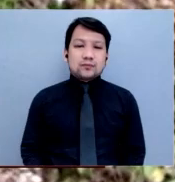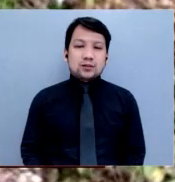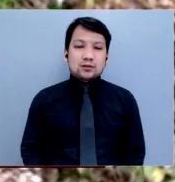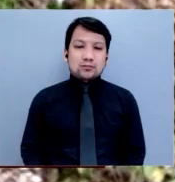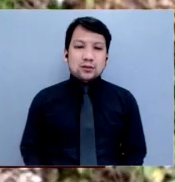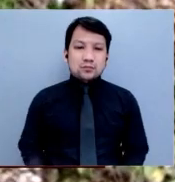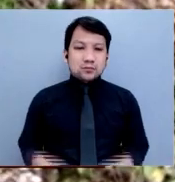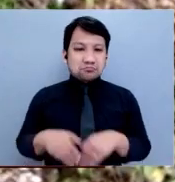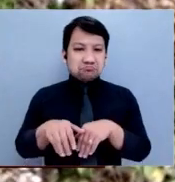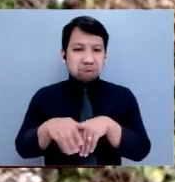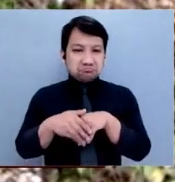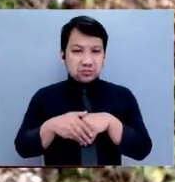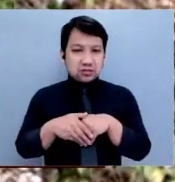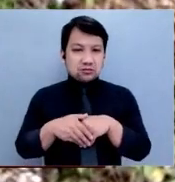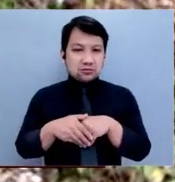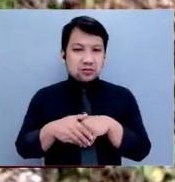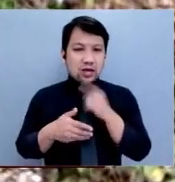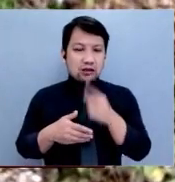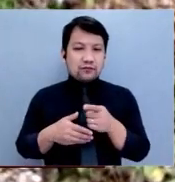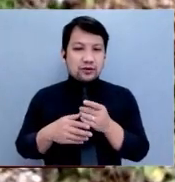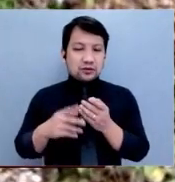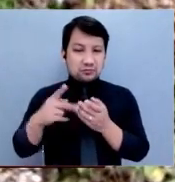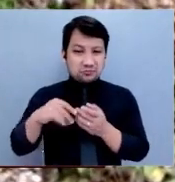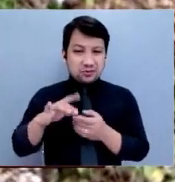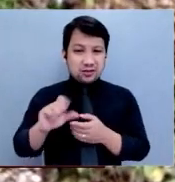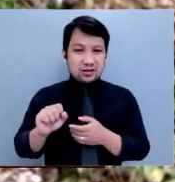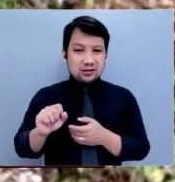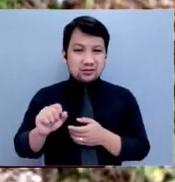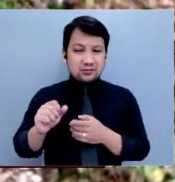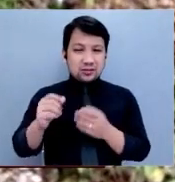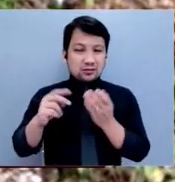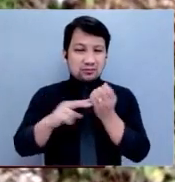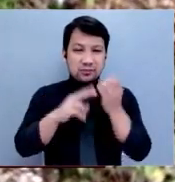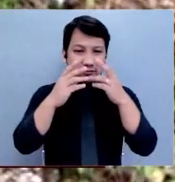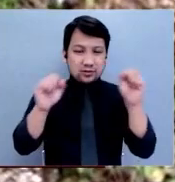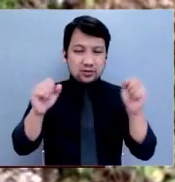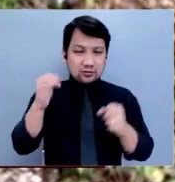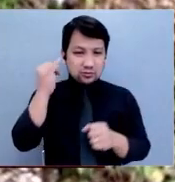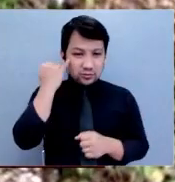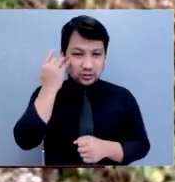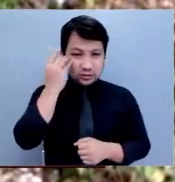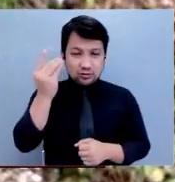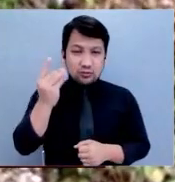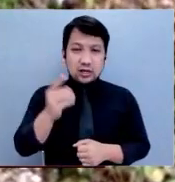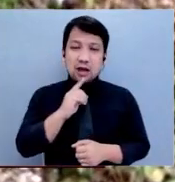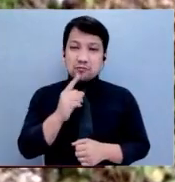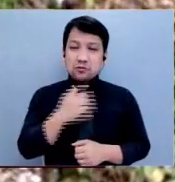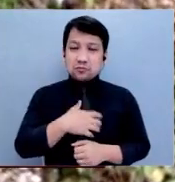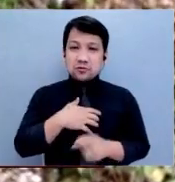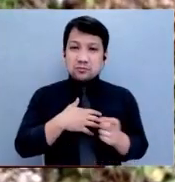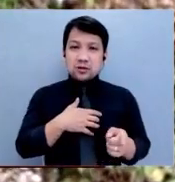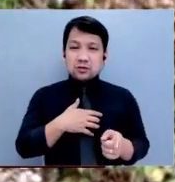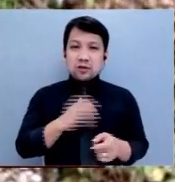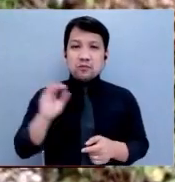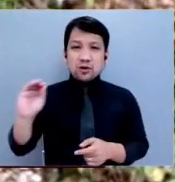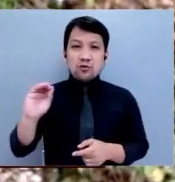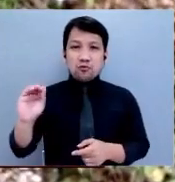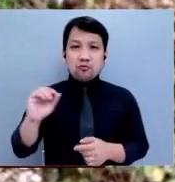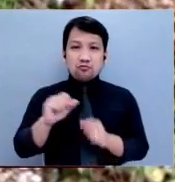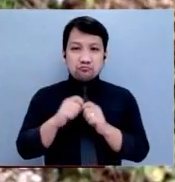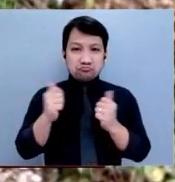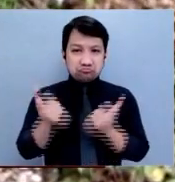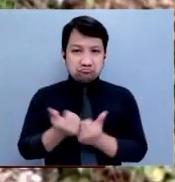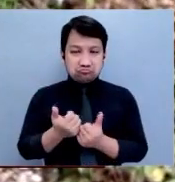Tikom pa rin ang bibig ng kampo ni Pilar Abra Vice Mayor Josefina De Sono sa akusasyong may private army siya.